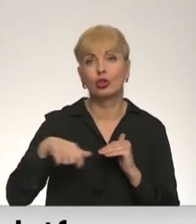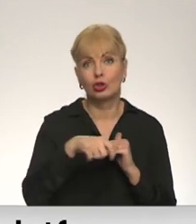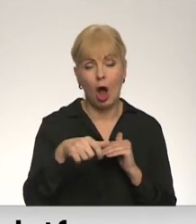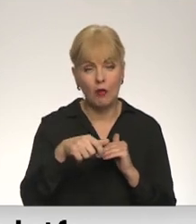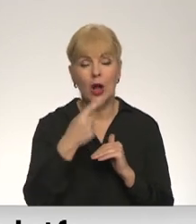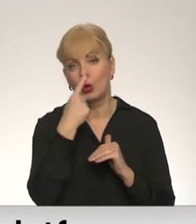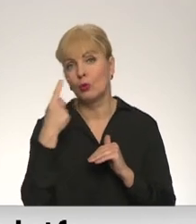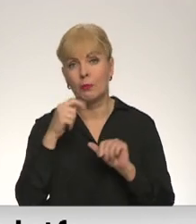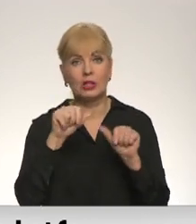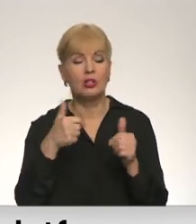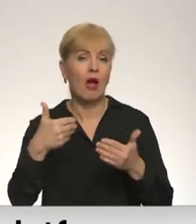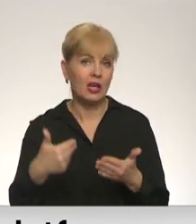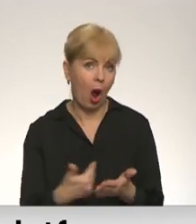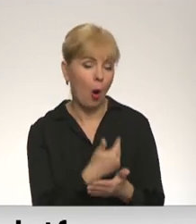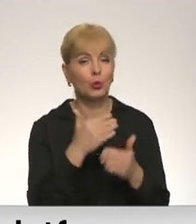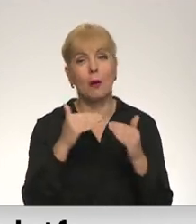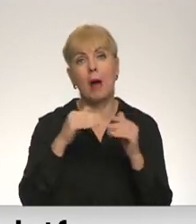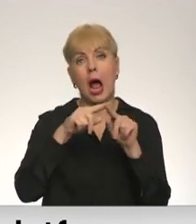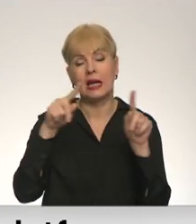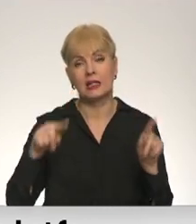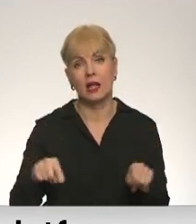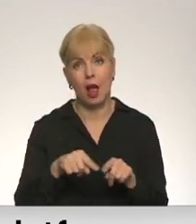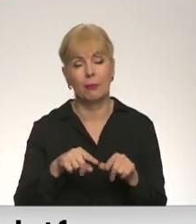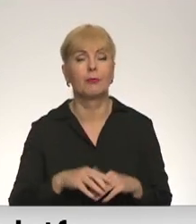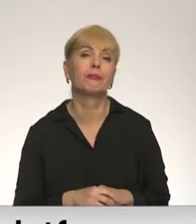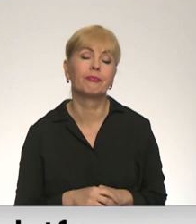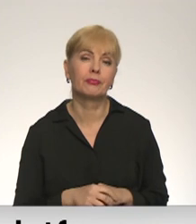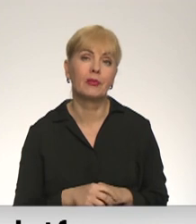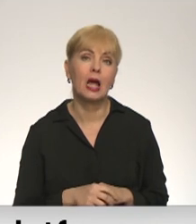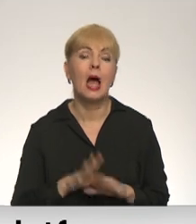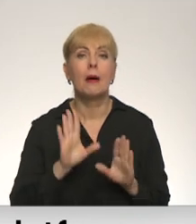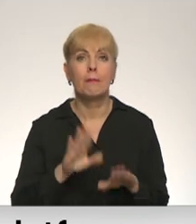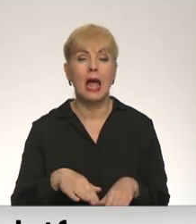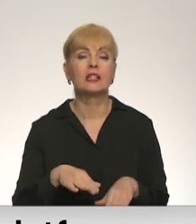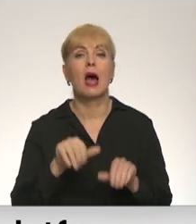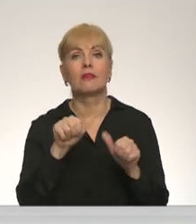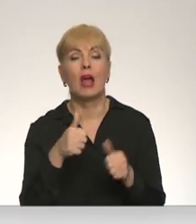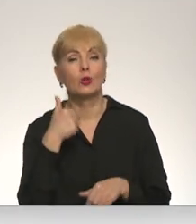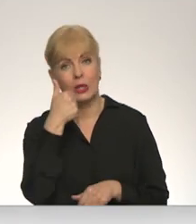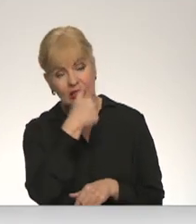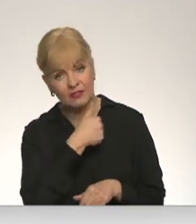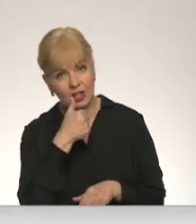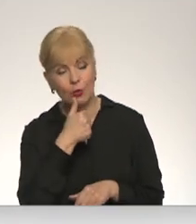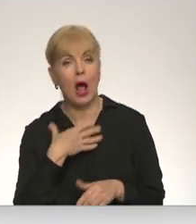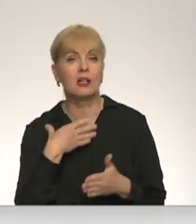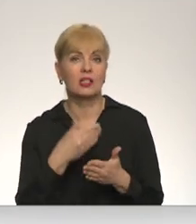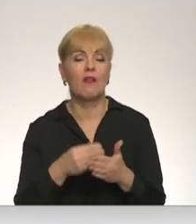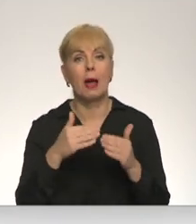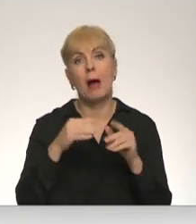ir izveidojis pilnīgi jaunu mājaslapu. Mēs varam veidot individuālo funkcionalitāti savai